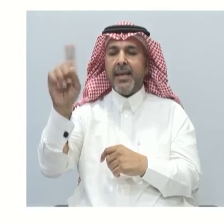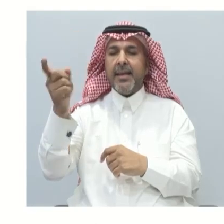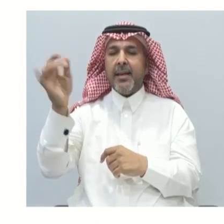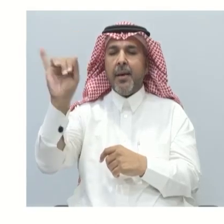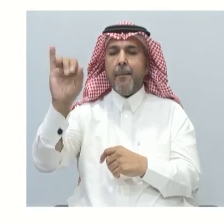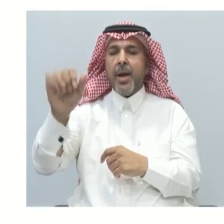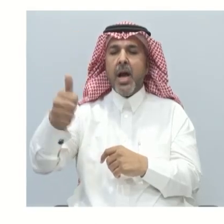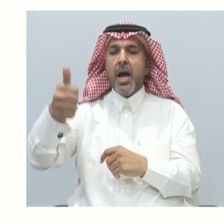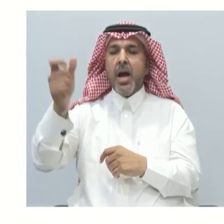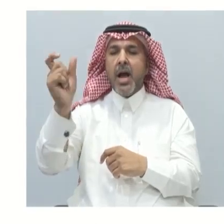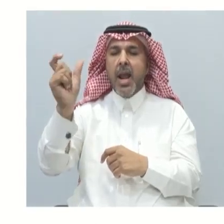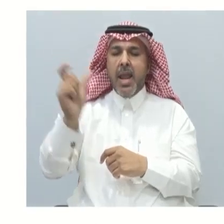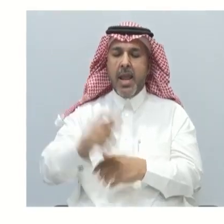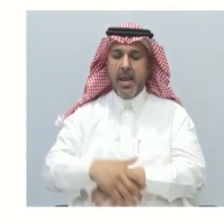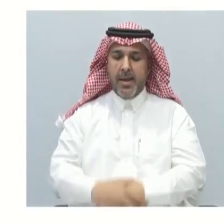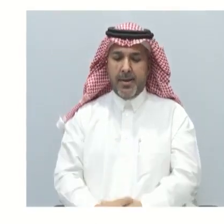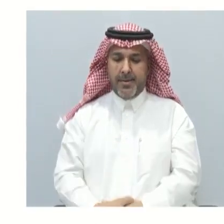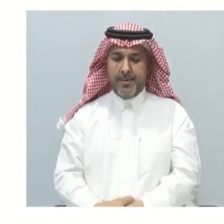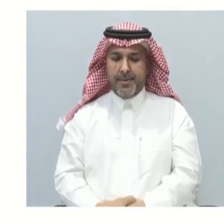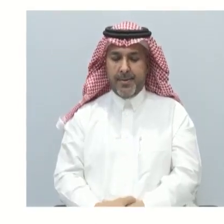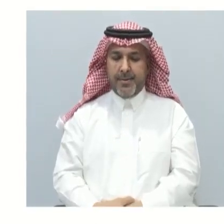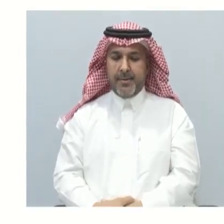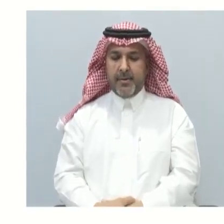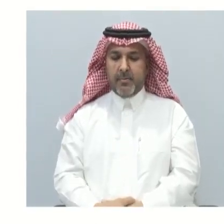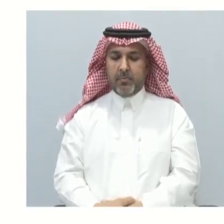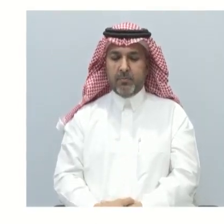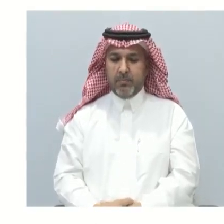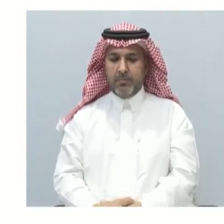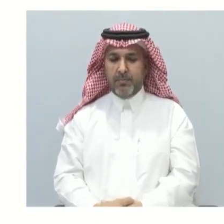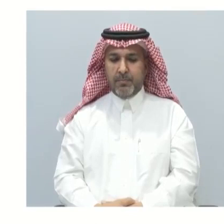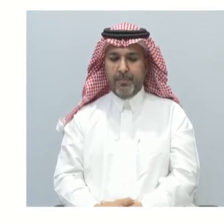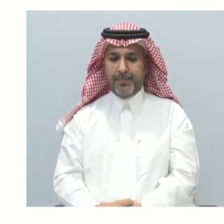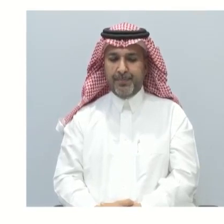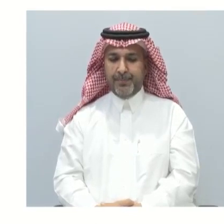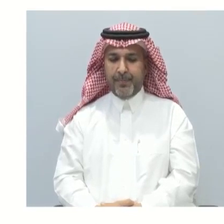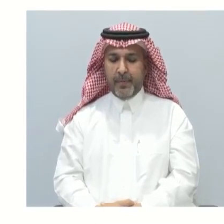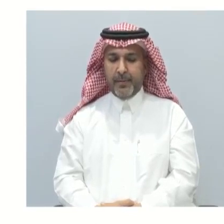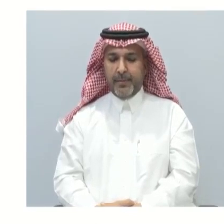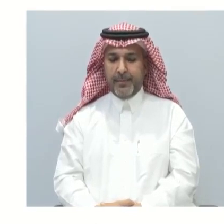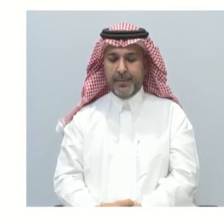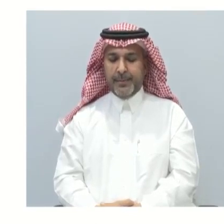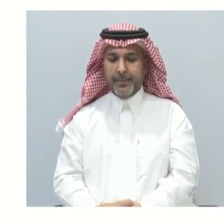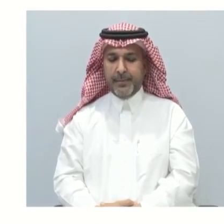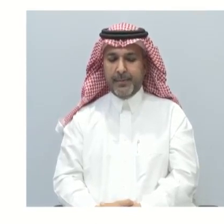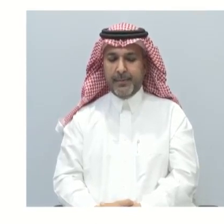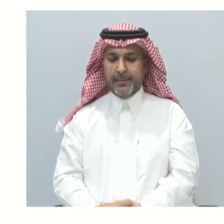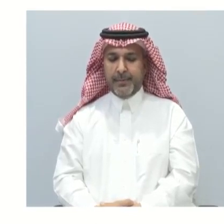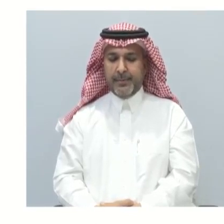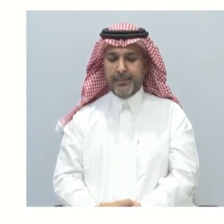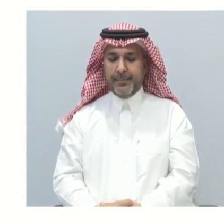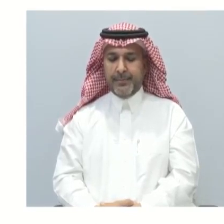العلاقه بين رتب متغيرين لان طالما انك تتكلم عن رتب فانت تتكلم عن بيانات نوعيه وما تتكلم عن